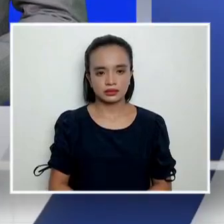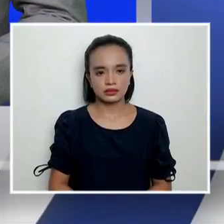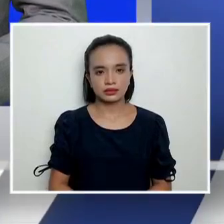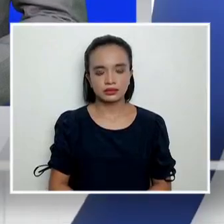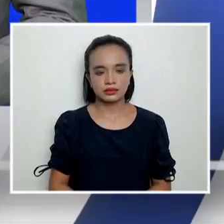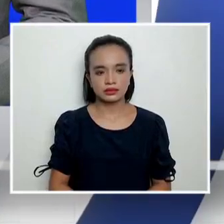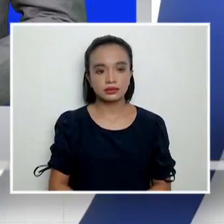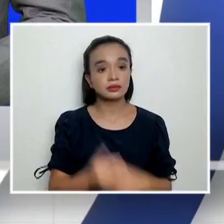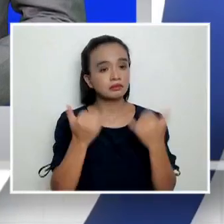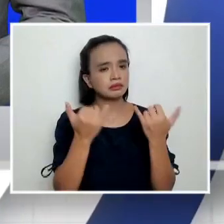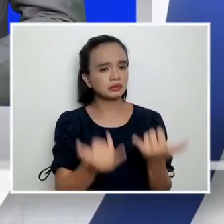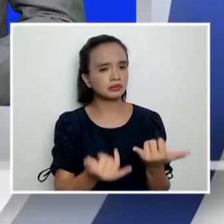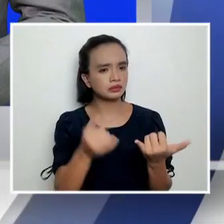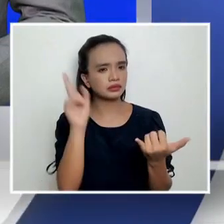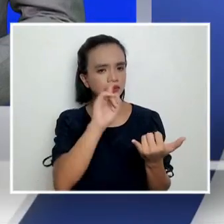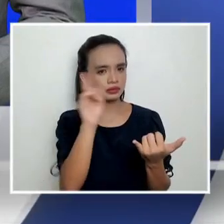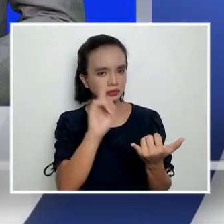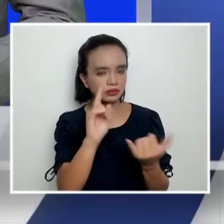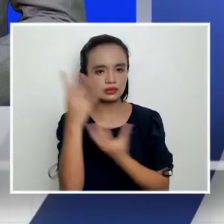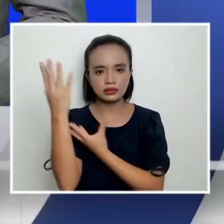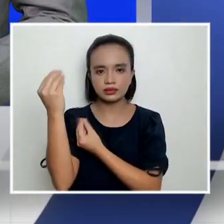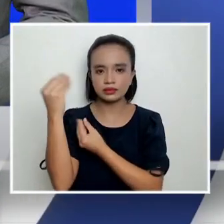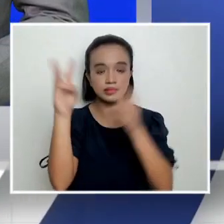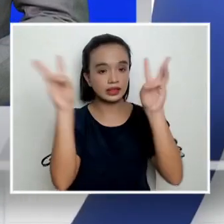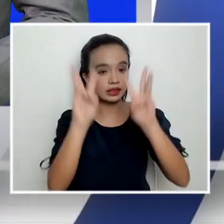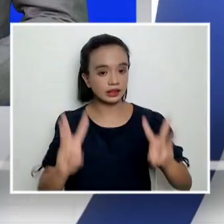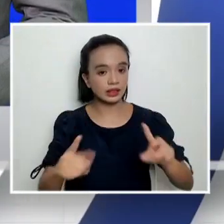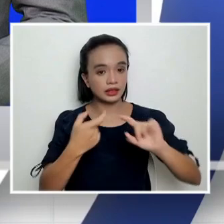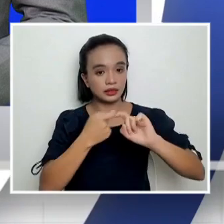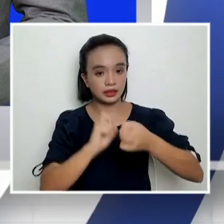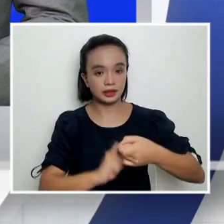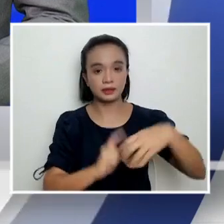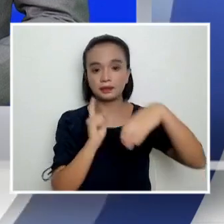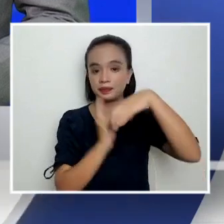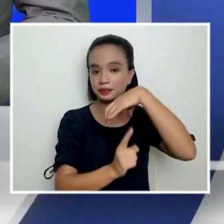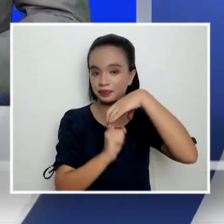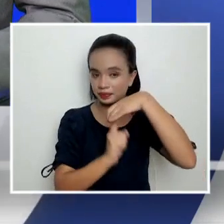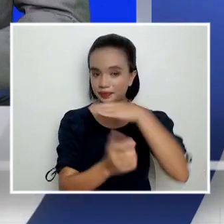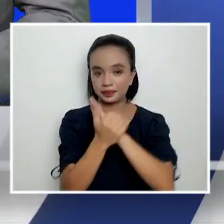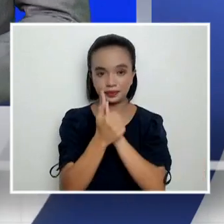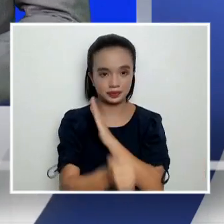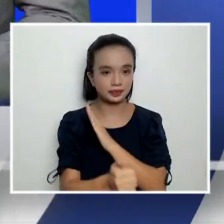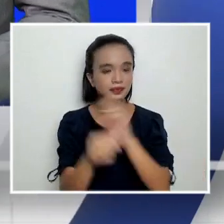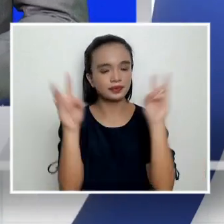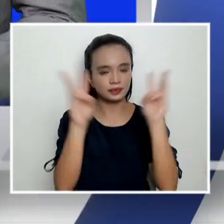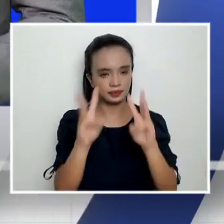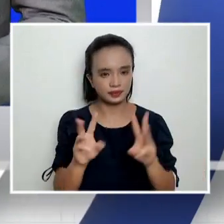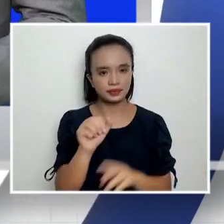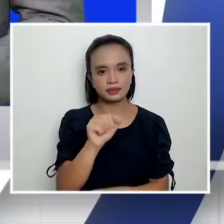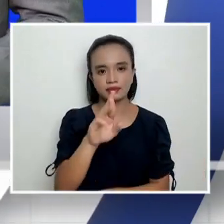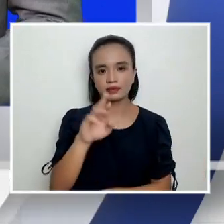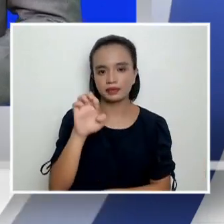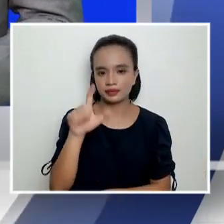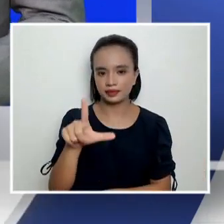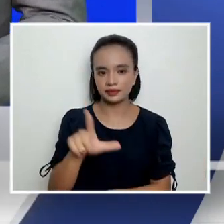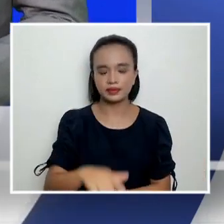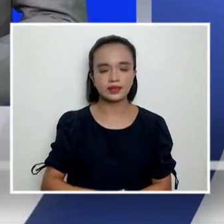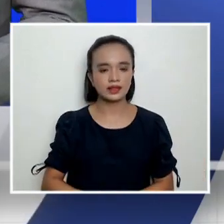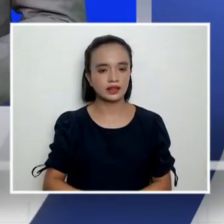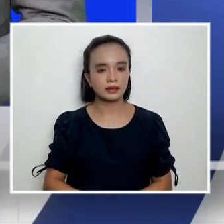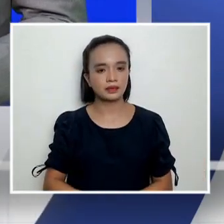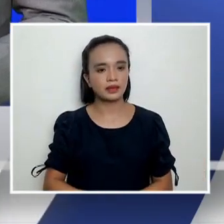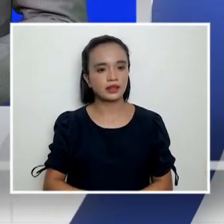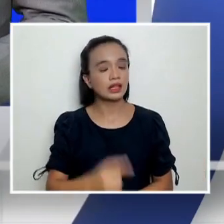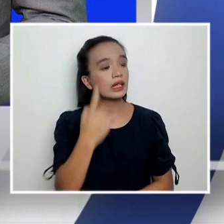Alamin muna natin ang magiging lagay ng panahon mula kay ABS-CBN resident meteorologist Ariel Rojas. Ariel,